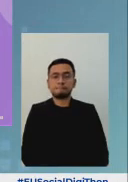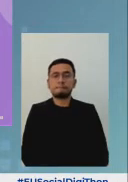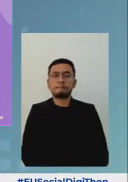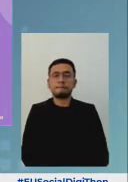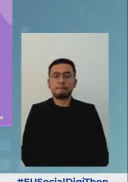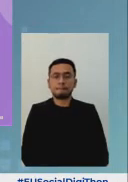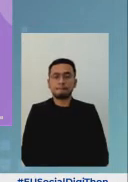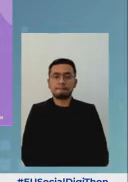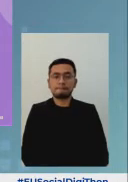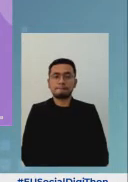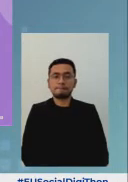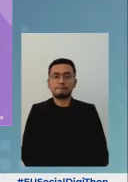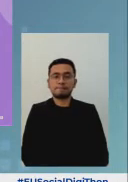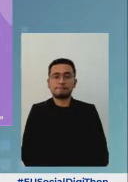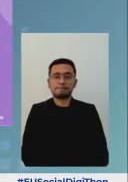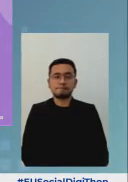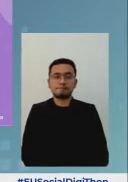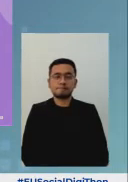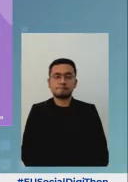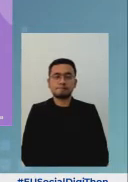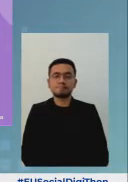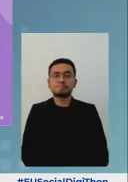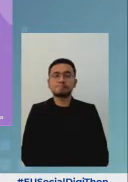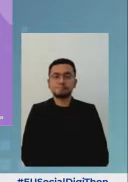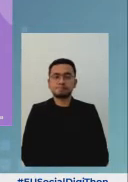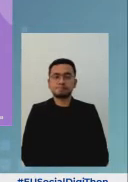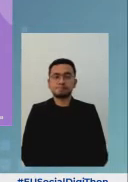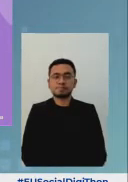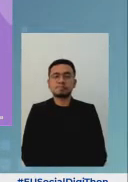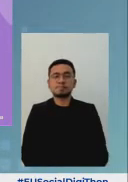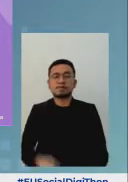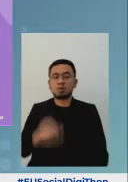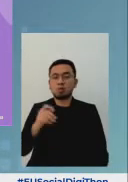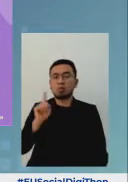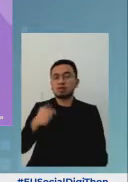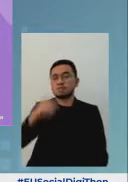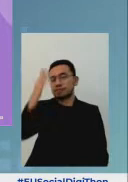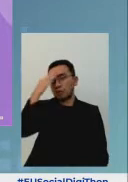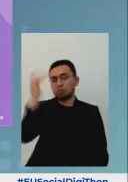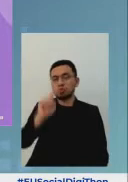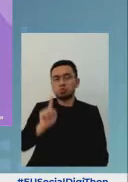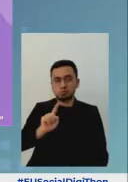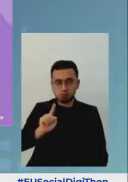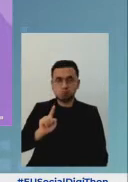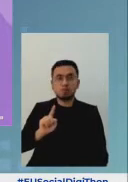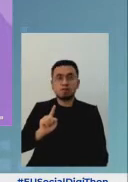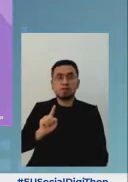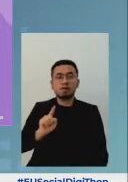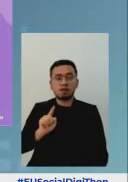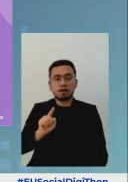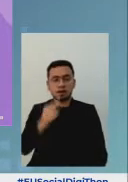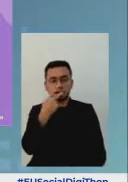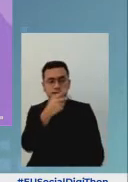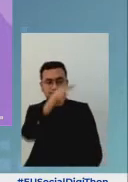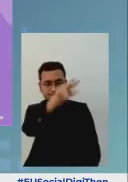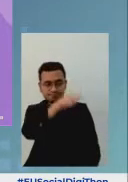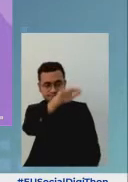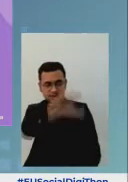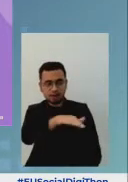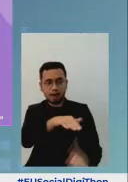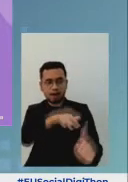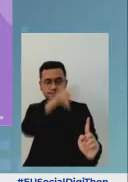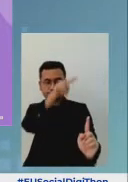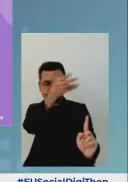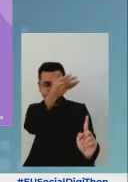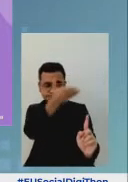Ya, yang pertama, tentunya kita mesti ngeh dulu. Jadi perhatikan, ya, cermati perubahan apa yang terjadi pada